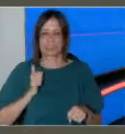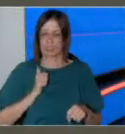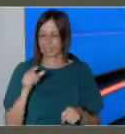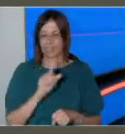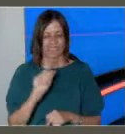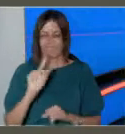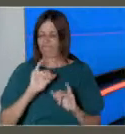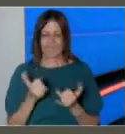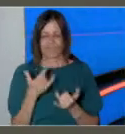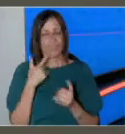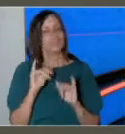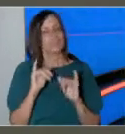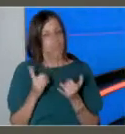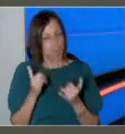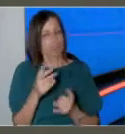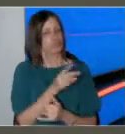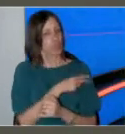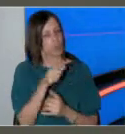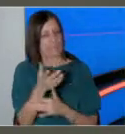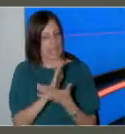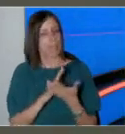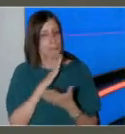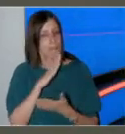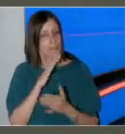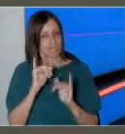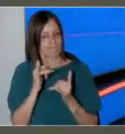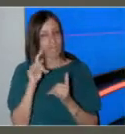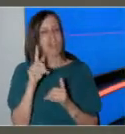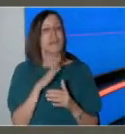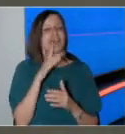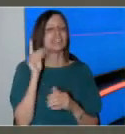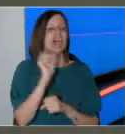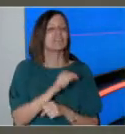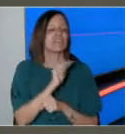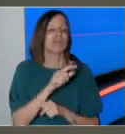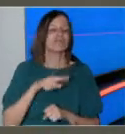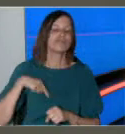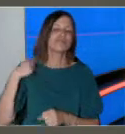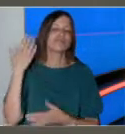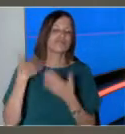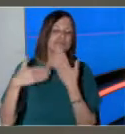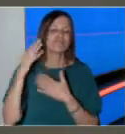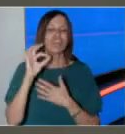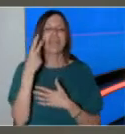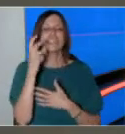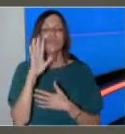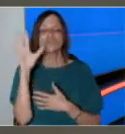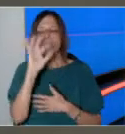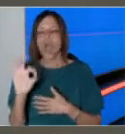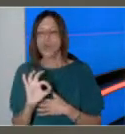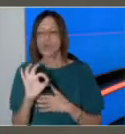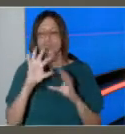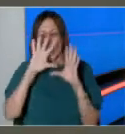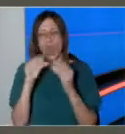כך הוא. נכון, שיטור הוא חלק מהבעיה, אולם הבעיה היא הזנחה ארוכת שנים של 25%